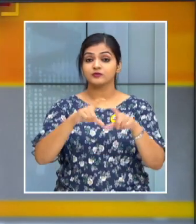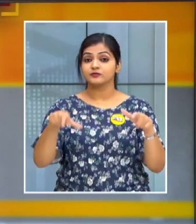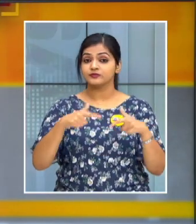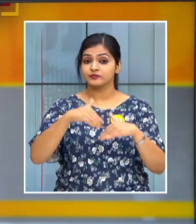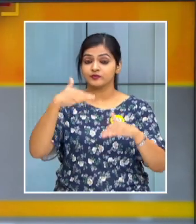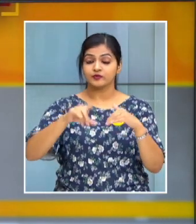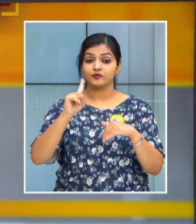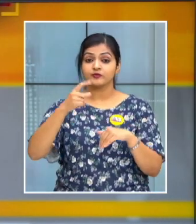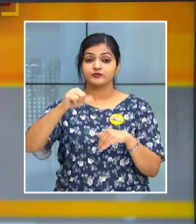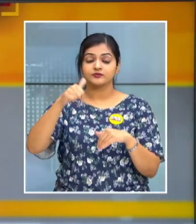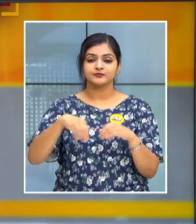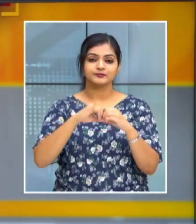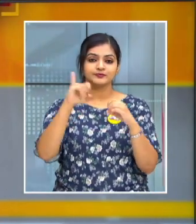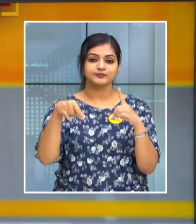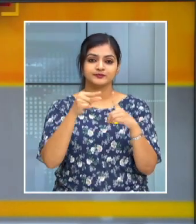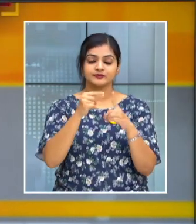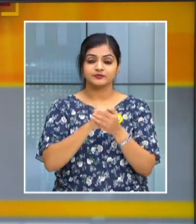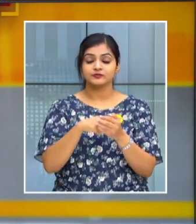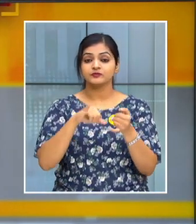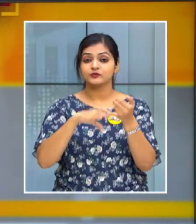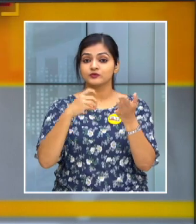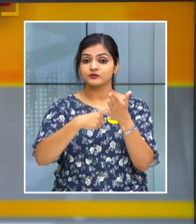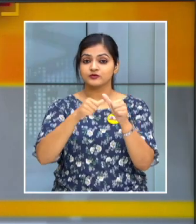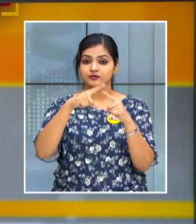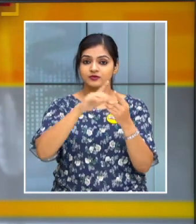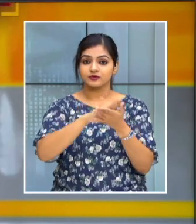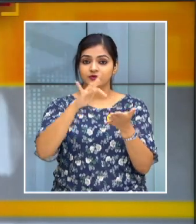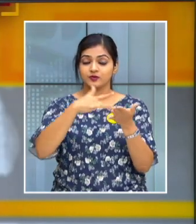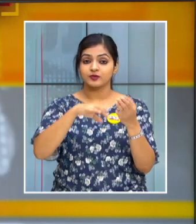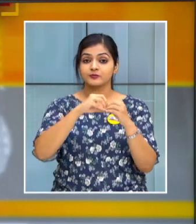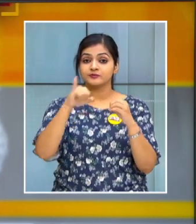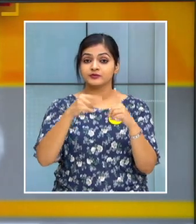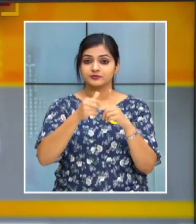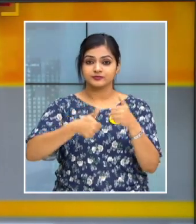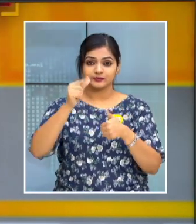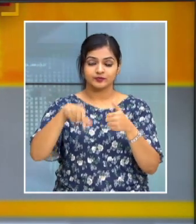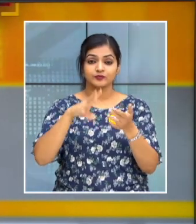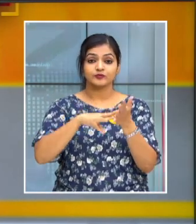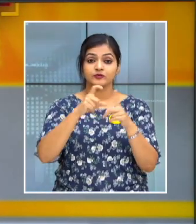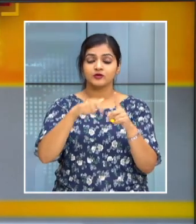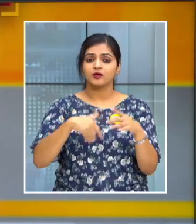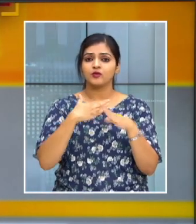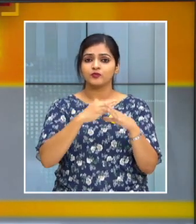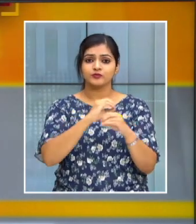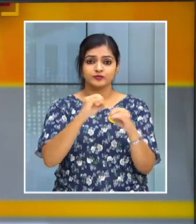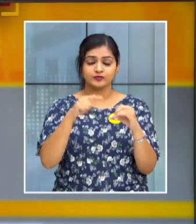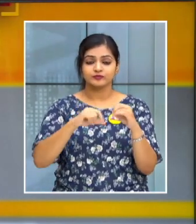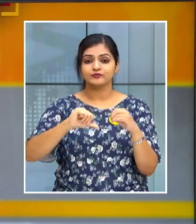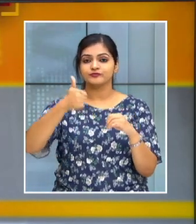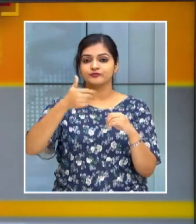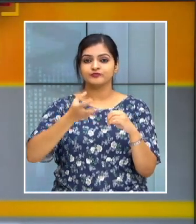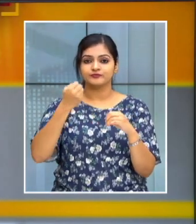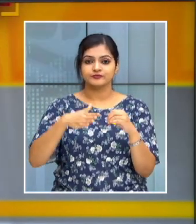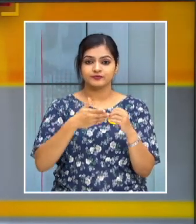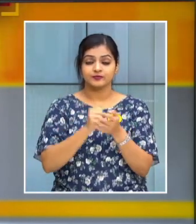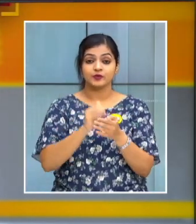ലോക്സഭാ തെരഞ്ഞെടുപ്പിൽ ആദ്യ ജയം BJPക്ക്. സൂറത്തിലെ BJP സ്ഥാനാർത്ഥി മുകേഷ് ദലാളാണ് എതിരില്ലാതെ തെരഞ്ഞെടുക്കപ്പെട്ടത്.